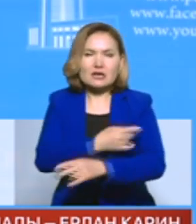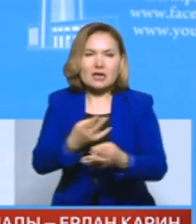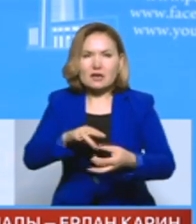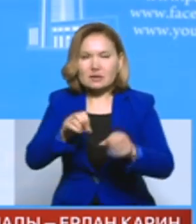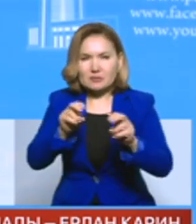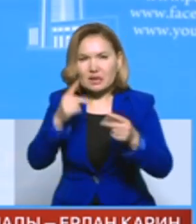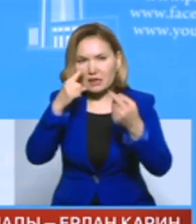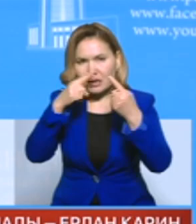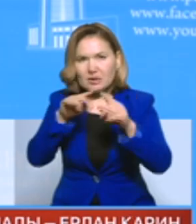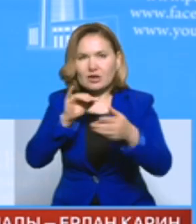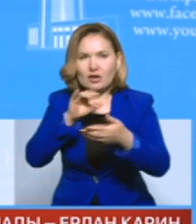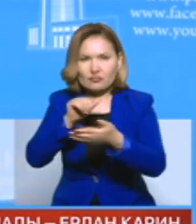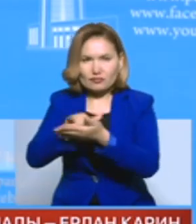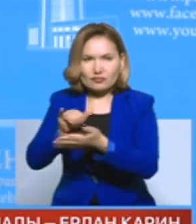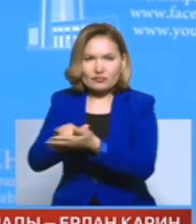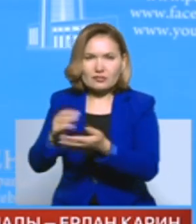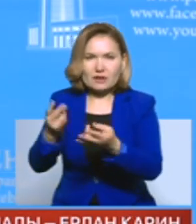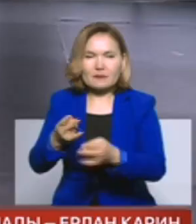техника болу керек.